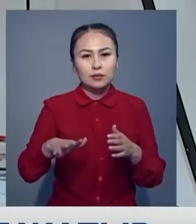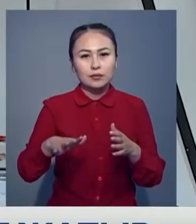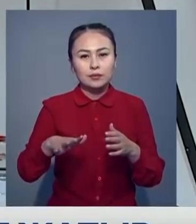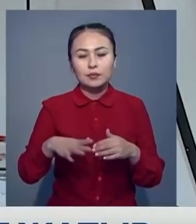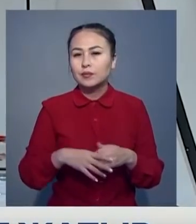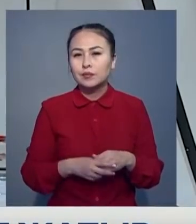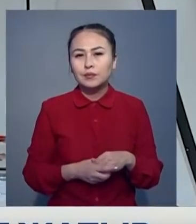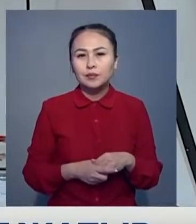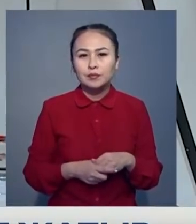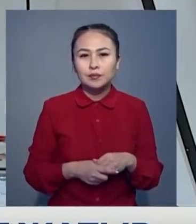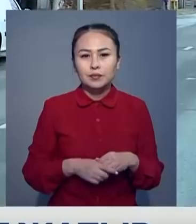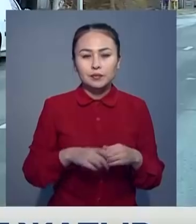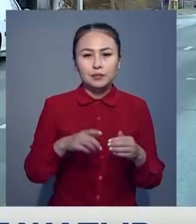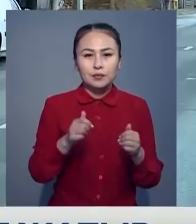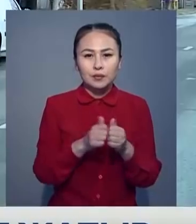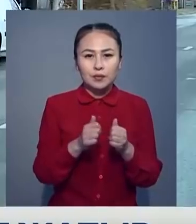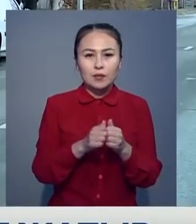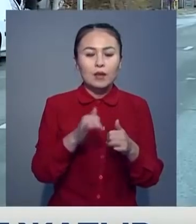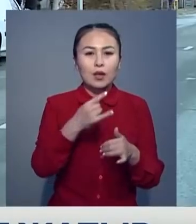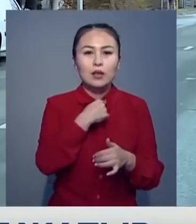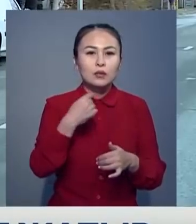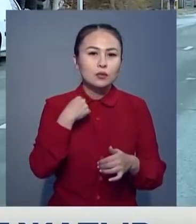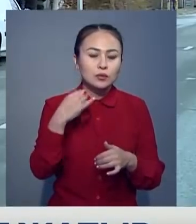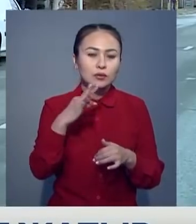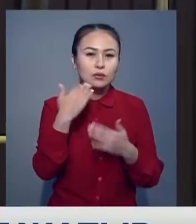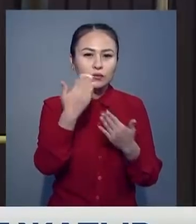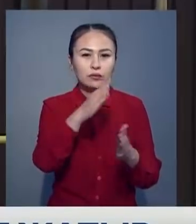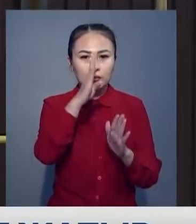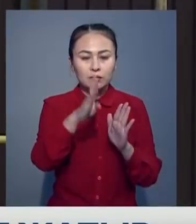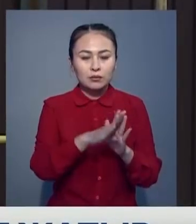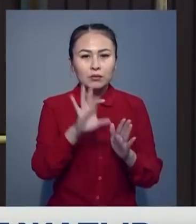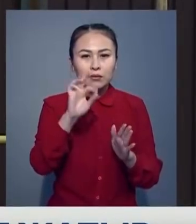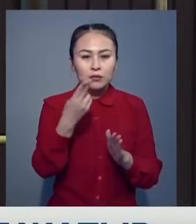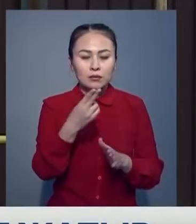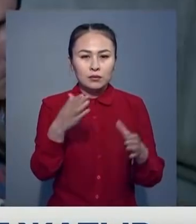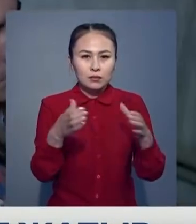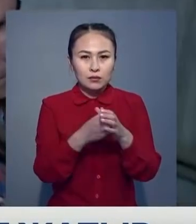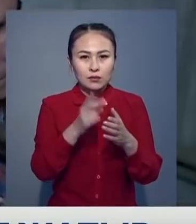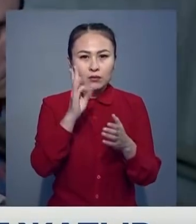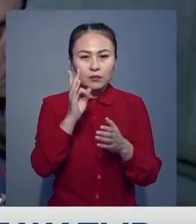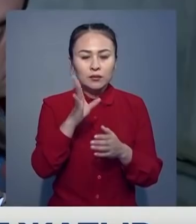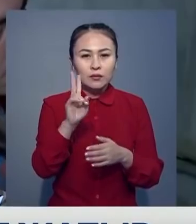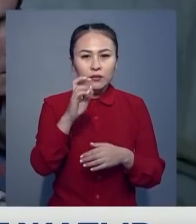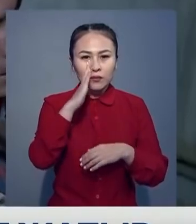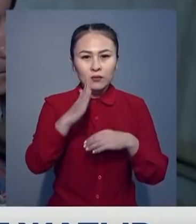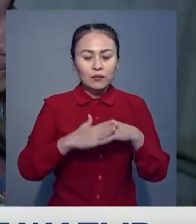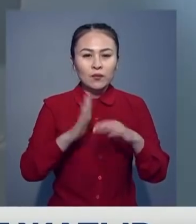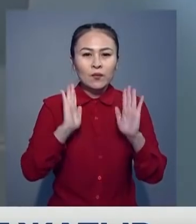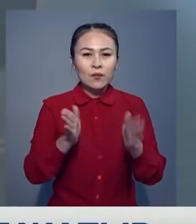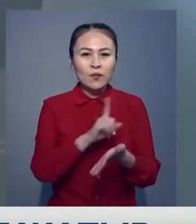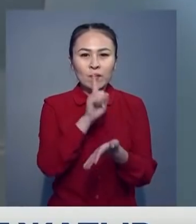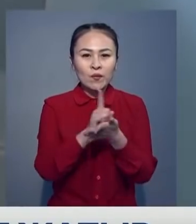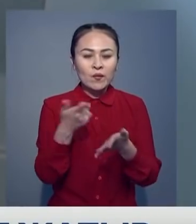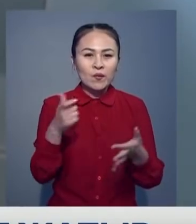Сонменен наказым жануы да жақсы. Талдықорғанда әлеуметтік санатқа жататын 200-ден аса адамның баспанасы биыл табиғи газға қосылады. Сонымен